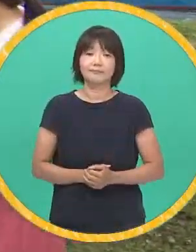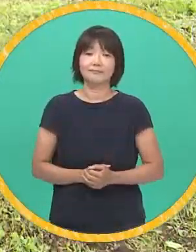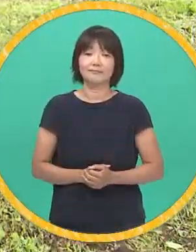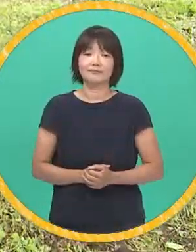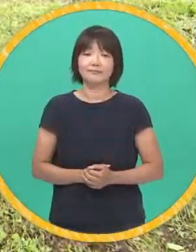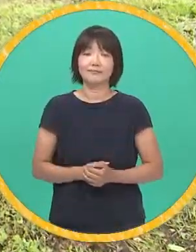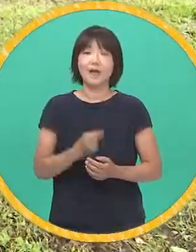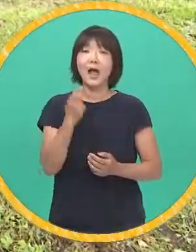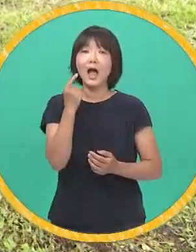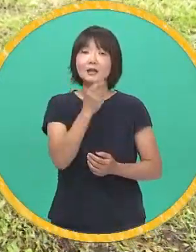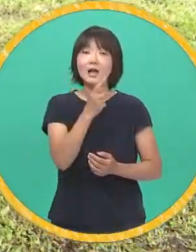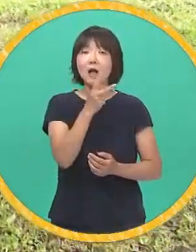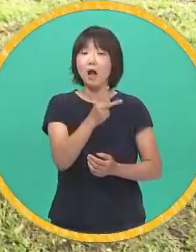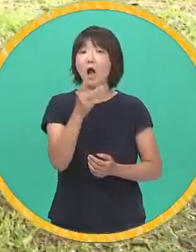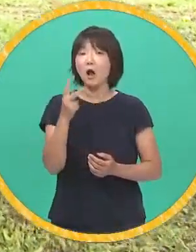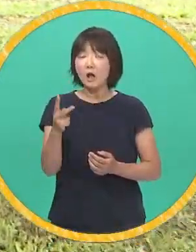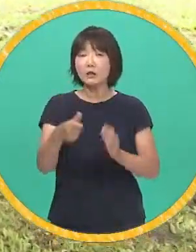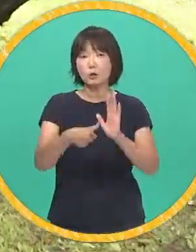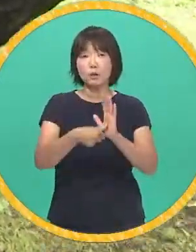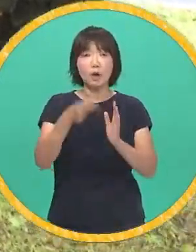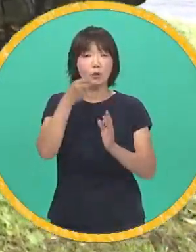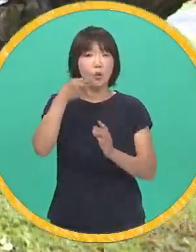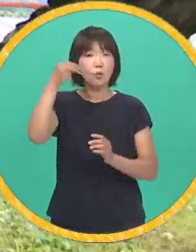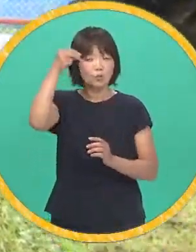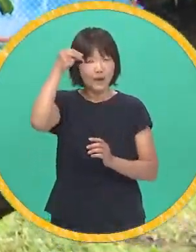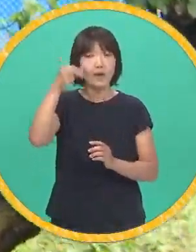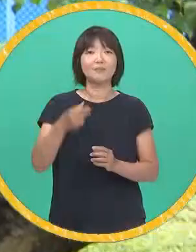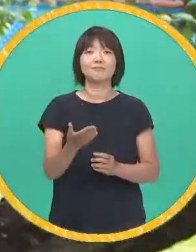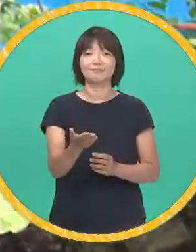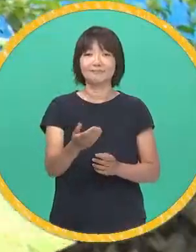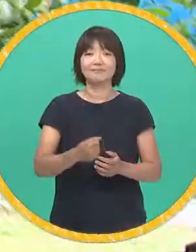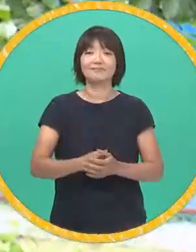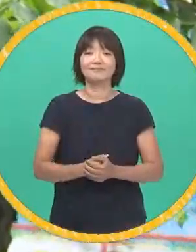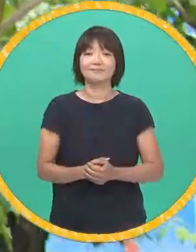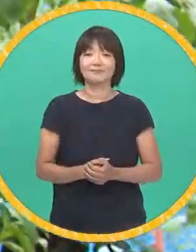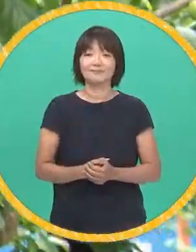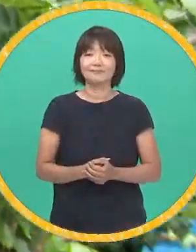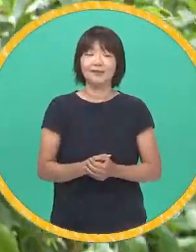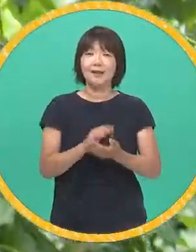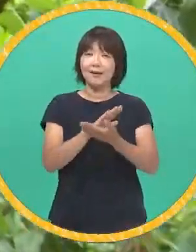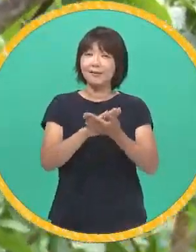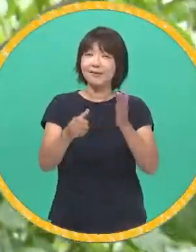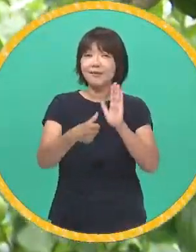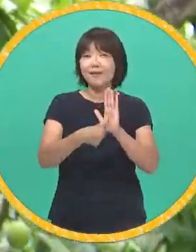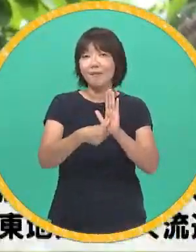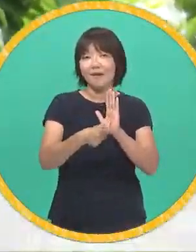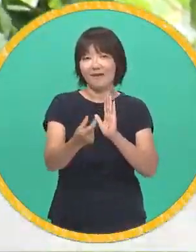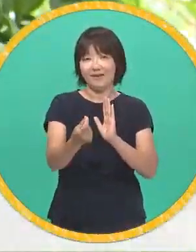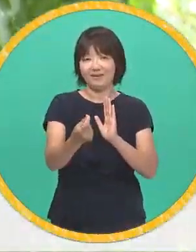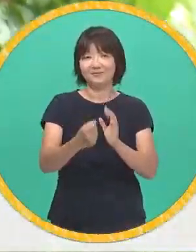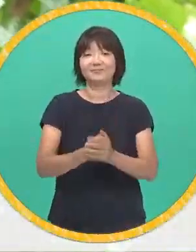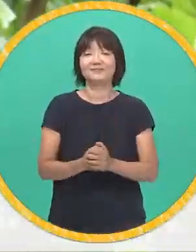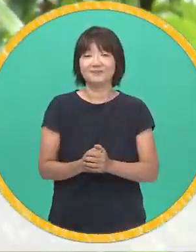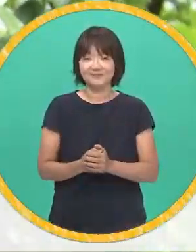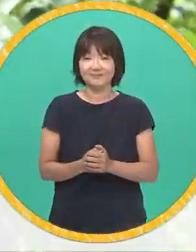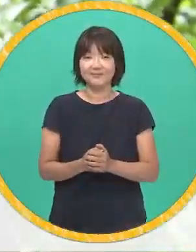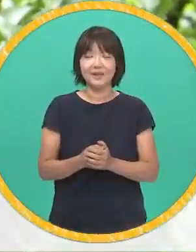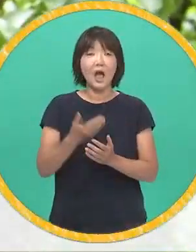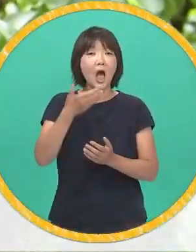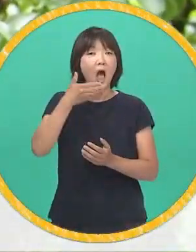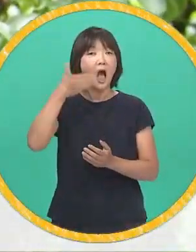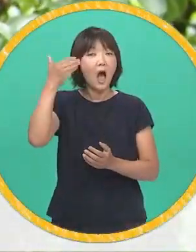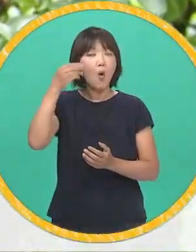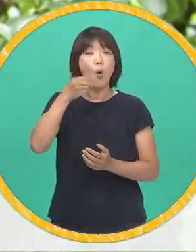はい白籠白加賀っていう気になりも政府生キレイの名もいいですねこちらはえっと合う目